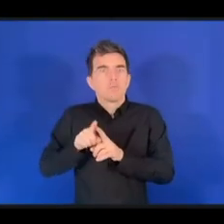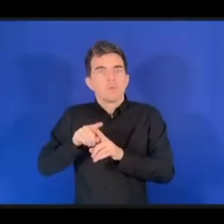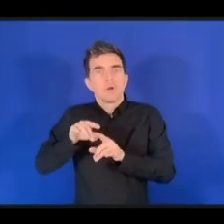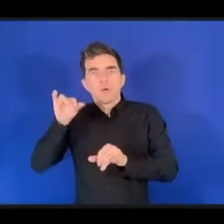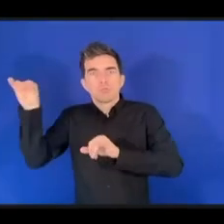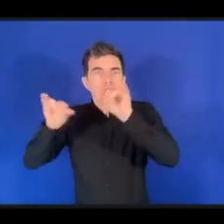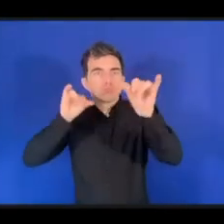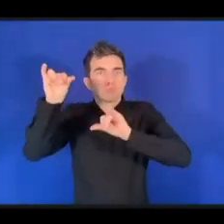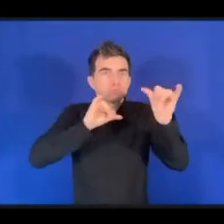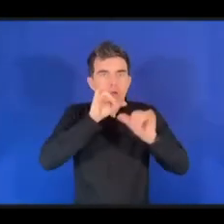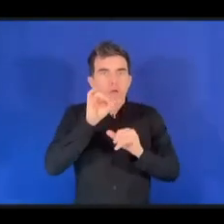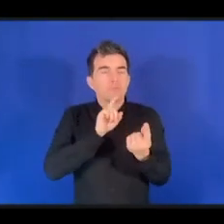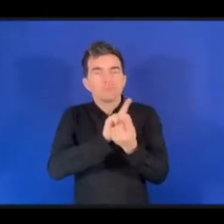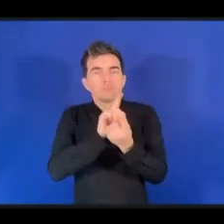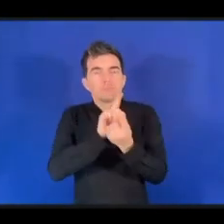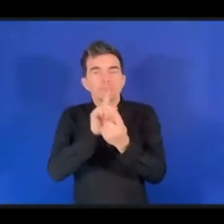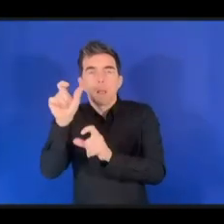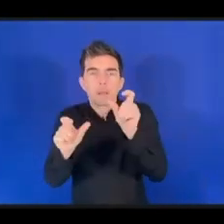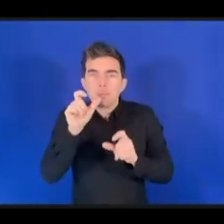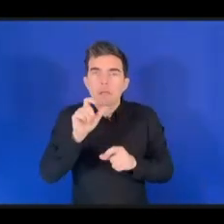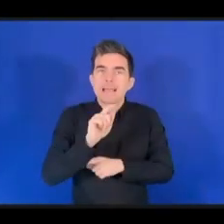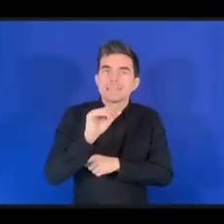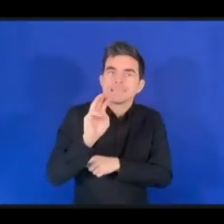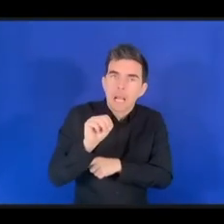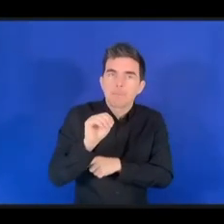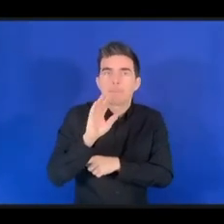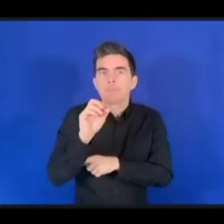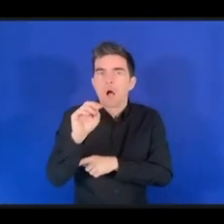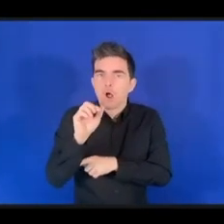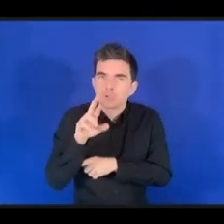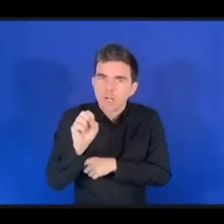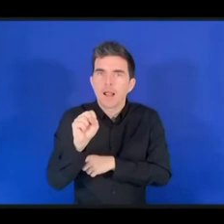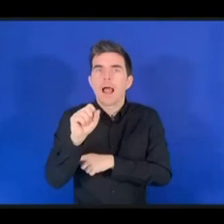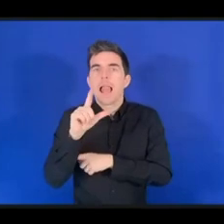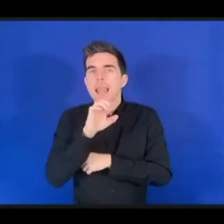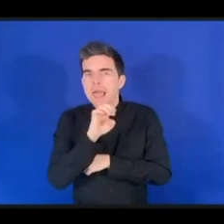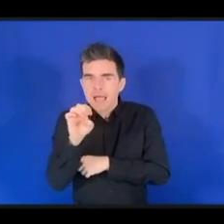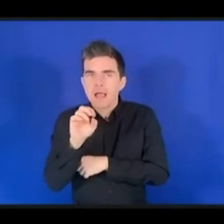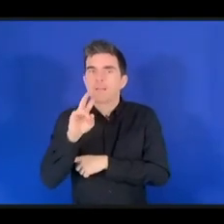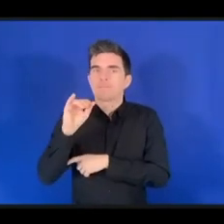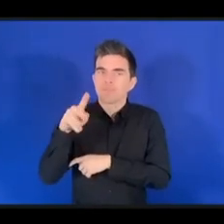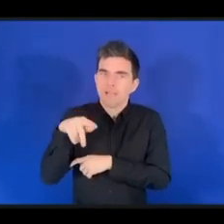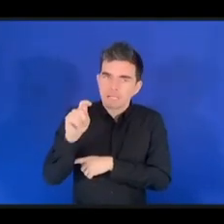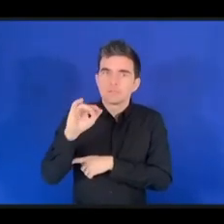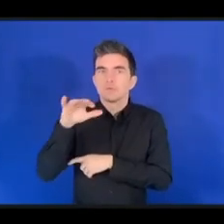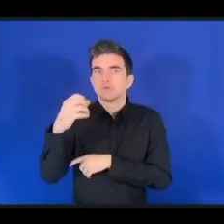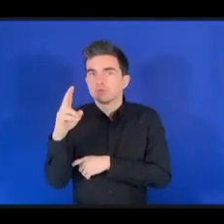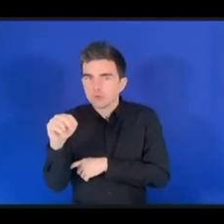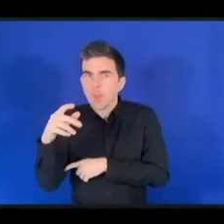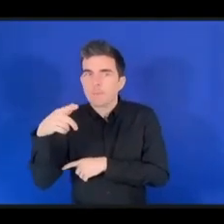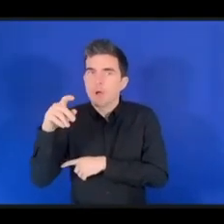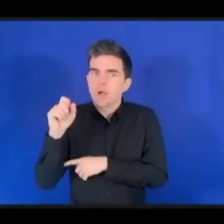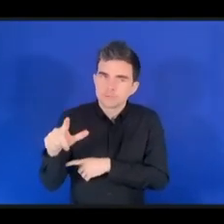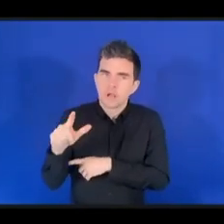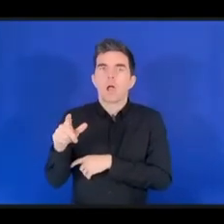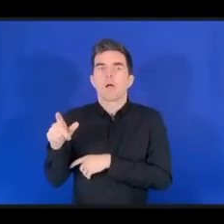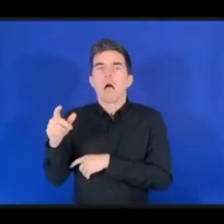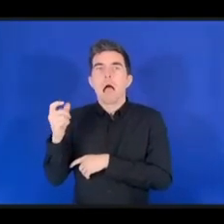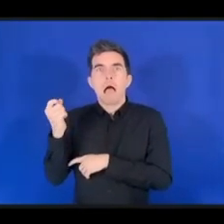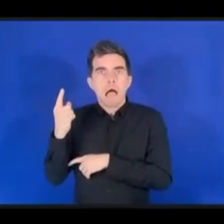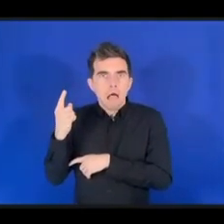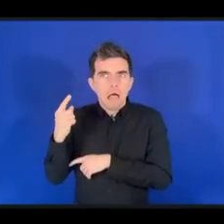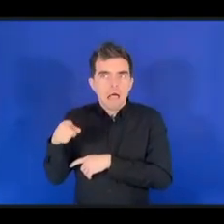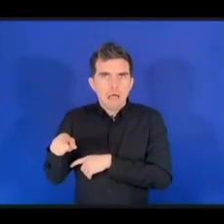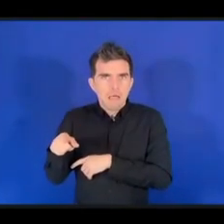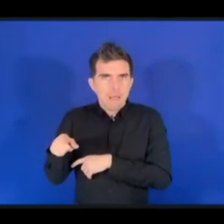vinurf et d'autres je mentionne son exemple qui est un témoignage de la manière dont des solutions